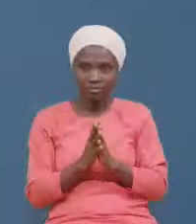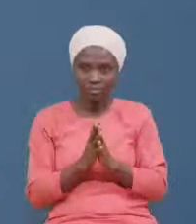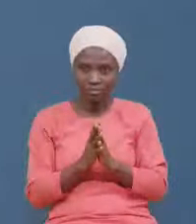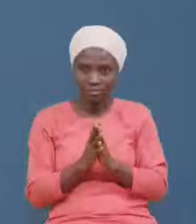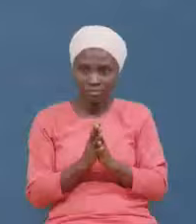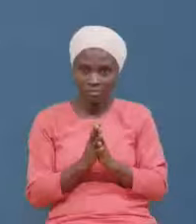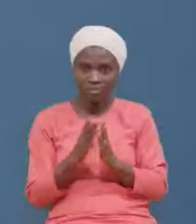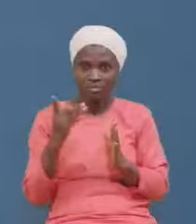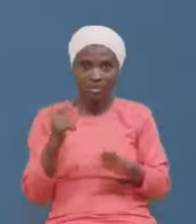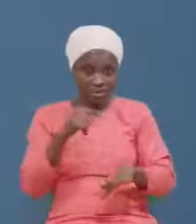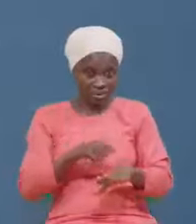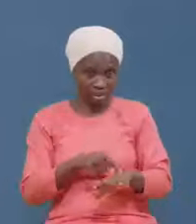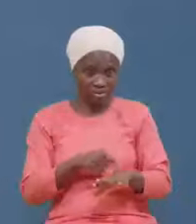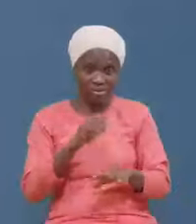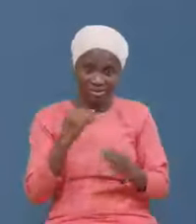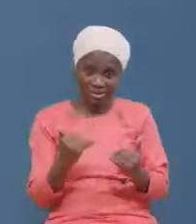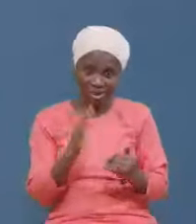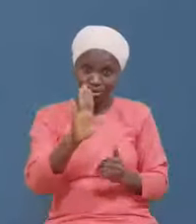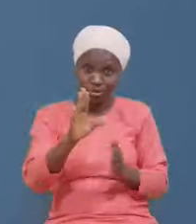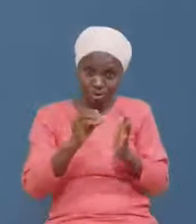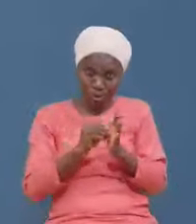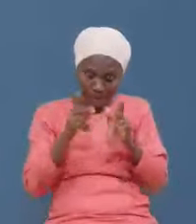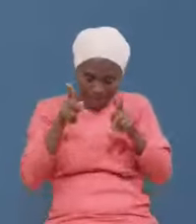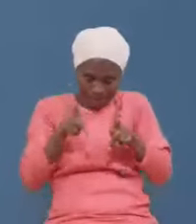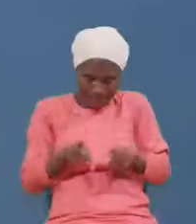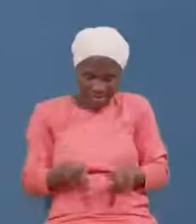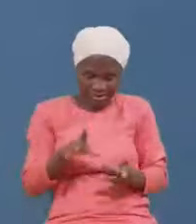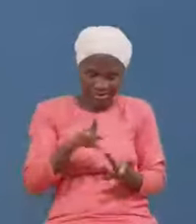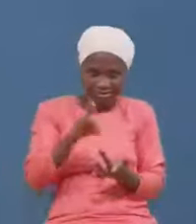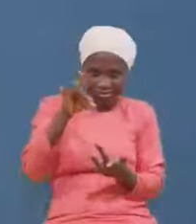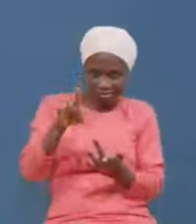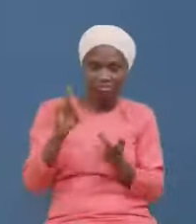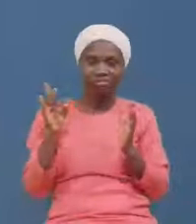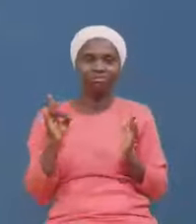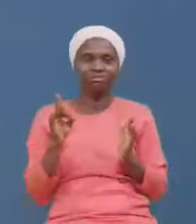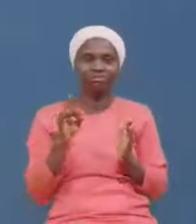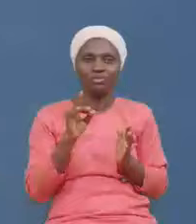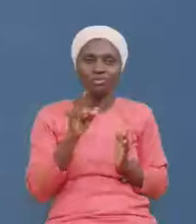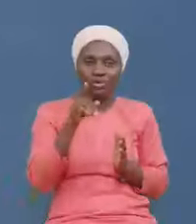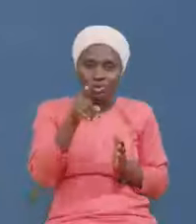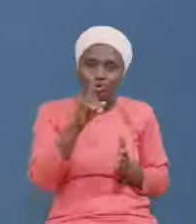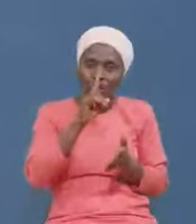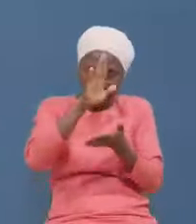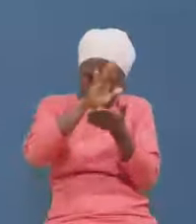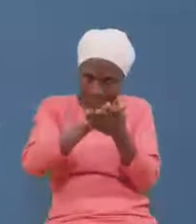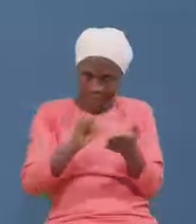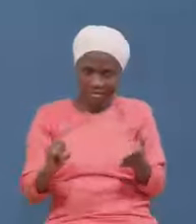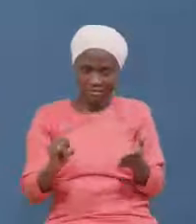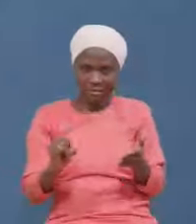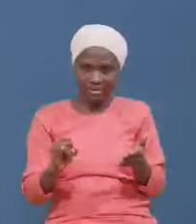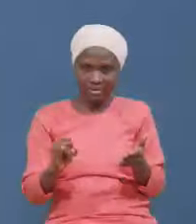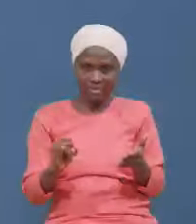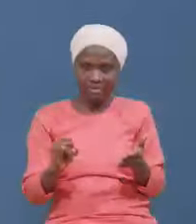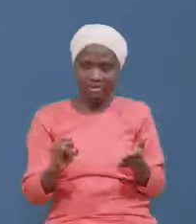కళ్ళు మూసుకుందాం. You're making the personal choice tonight. ఈ రోజున వ్యక్తిగతమైన నిర్ణయం చేసుకోండి. You're believing in particular tonight. మీరు ఈ